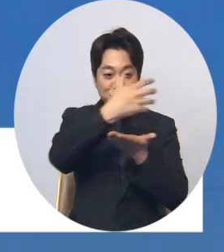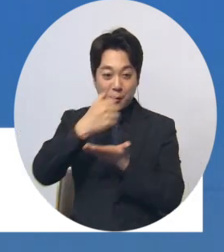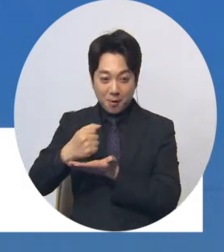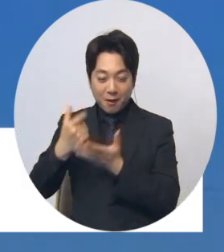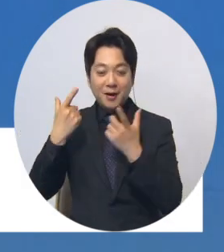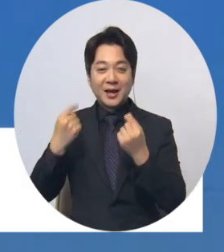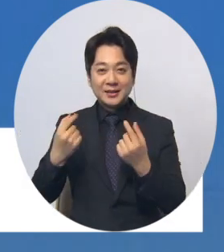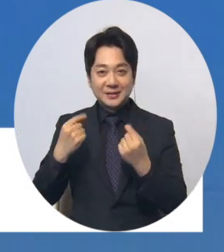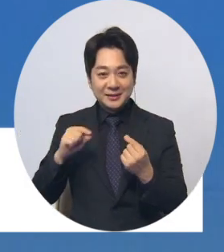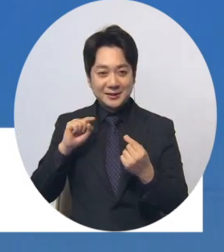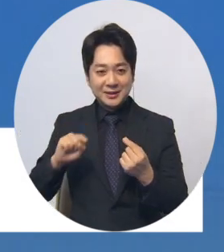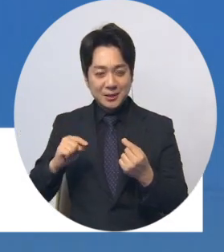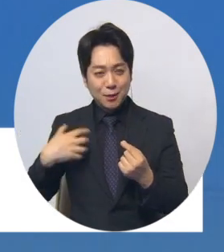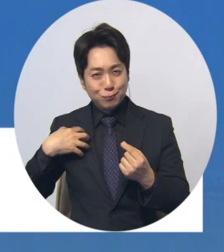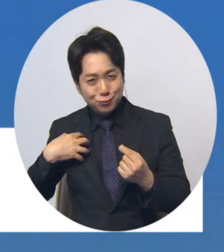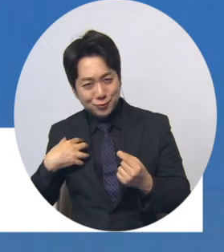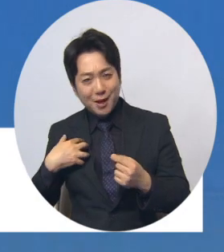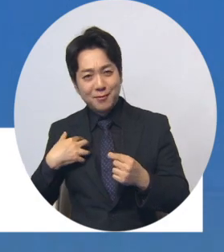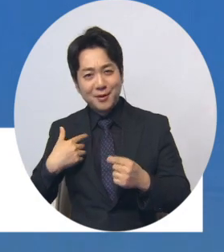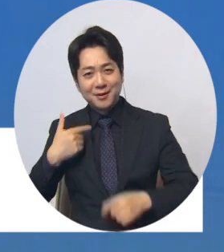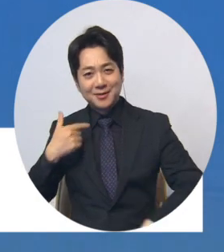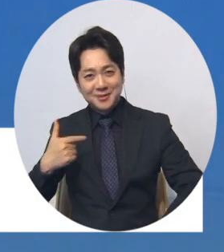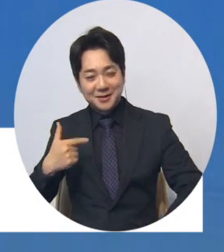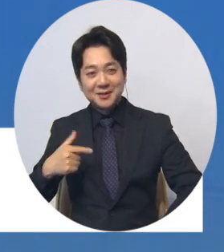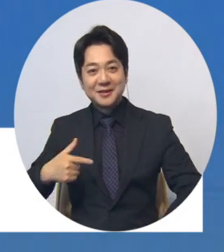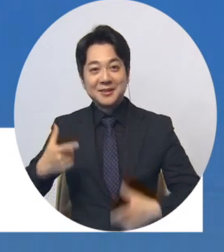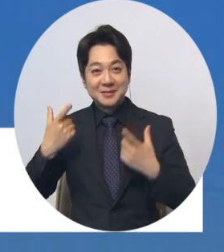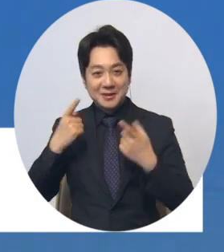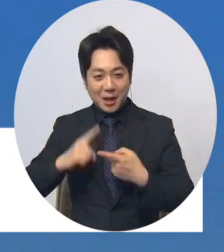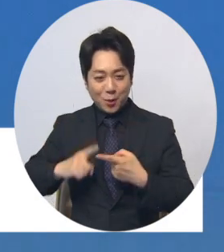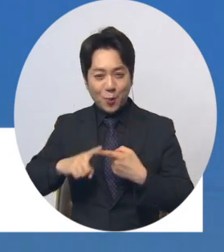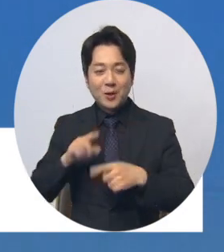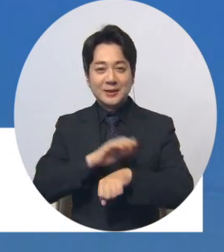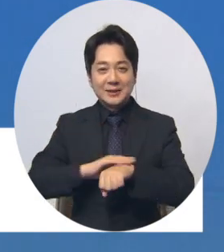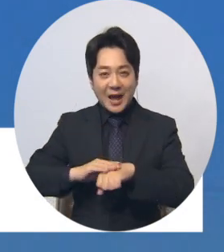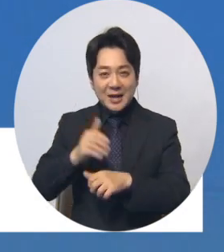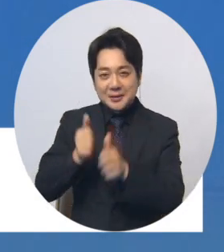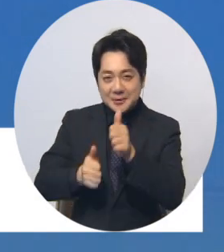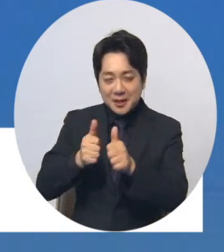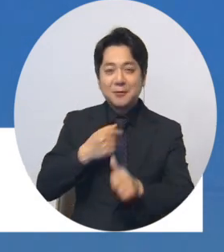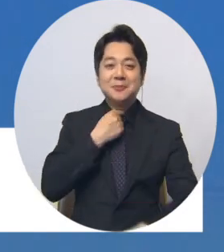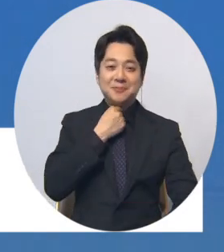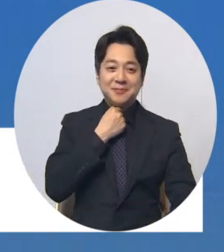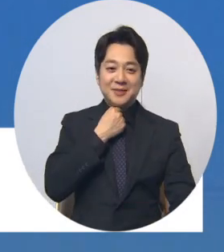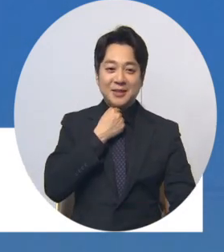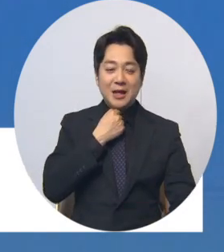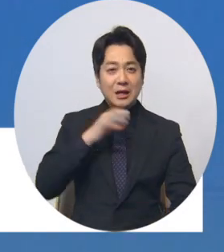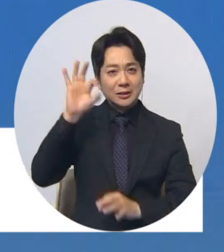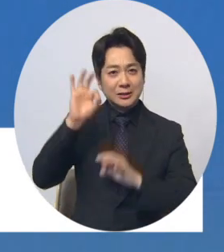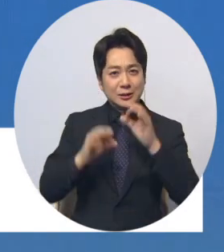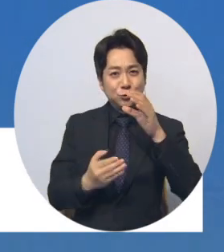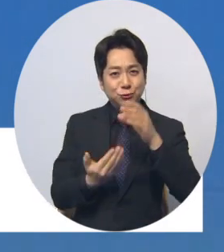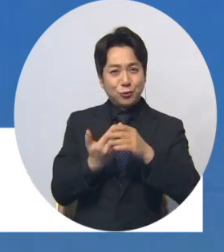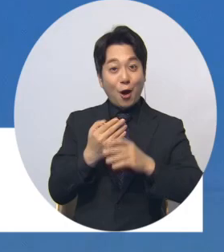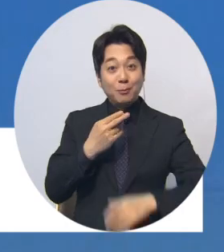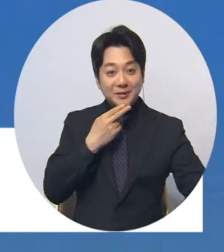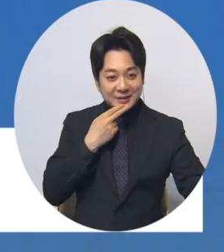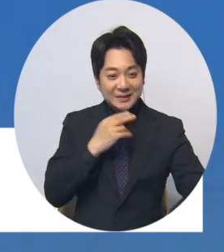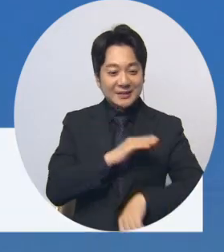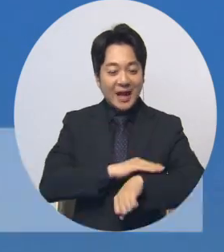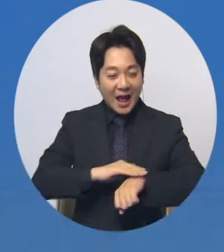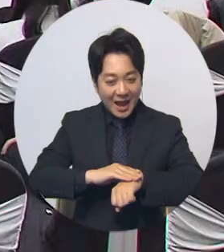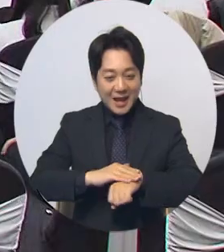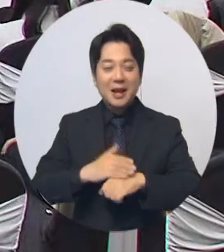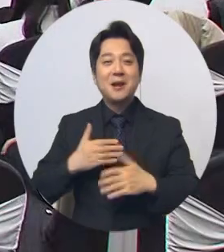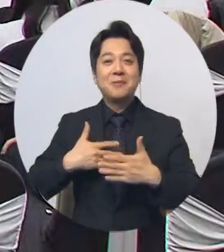같은데 그 부담감 잘 이겨내고 이번 시합 잘 마무리했으면 좋을 것 같습니다. 실수 없이 경기 잘 마무리하고 싶은 게 제일 큰 것